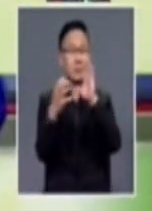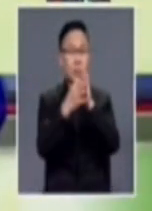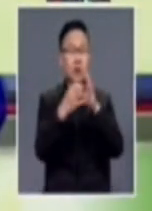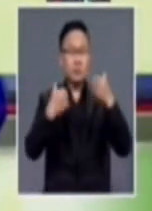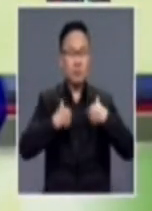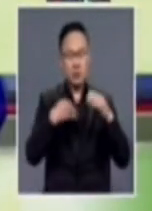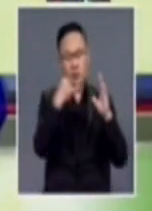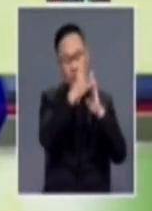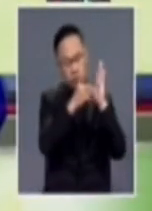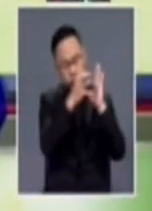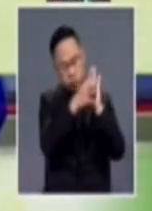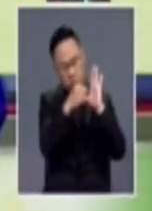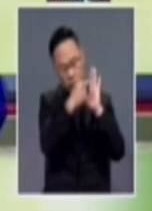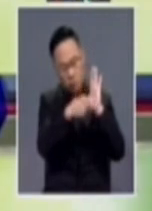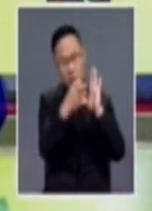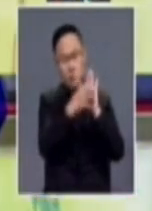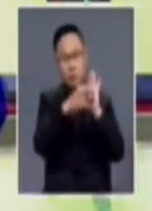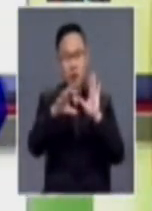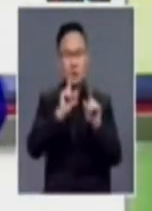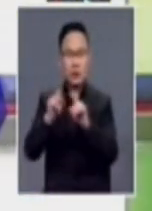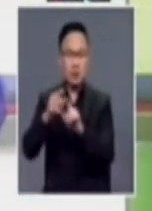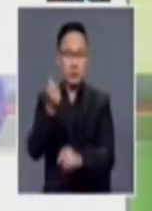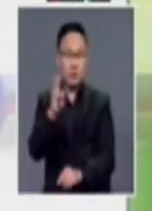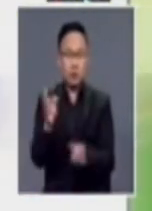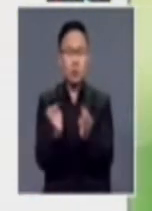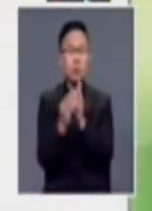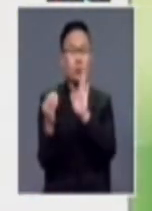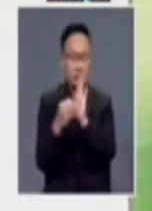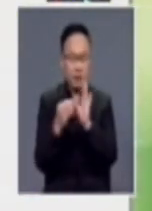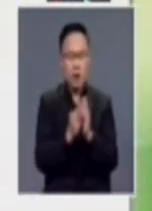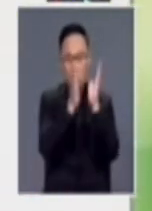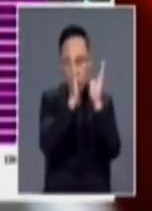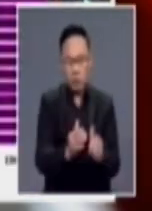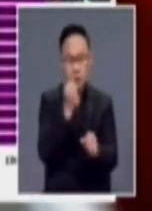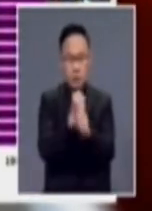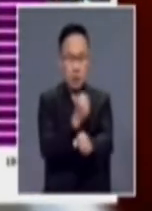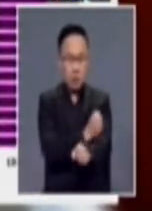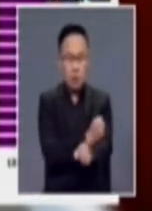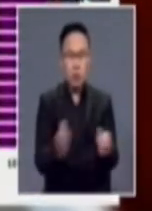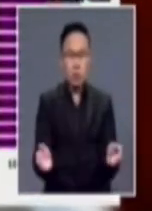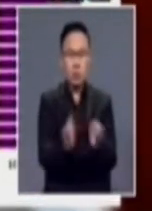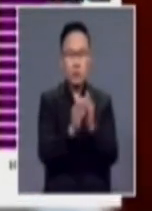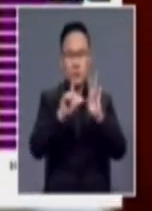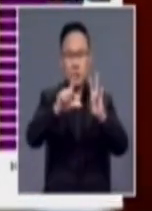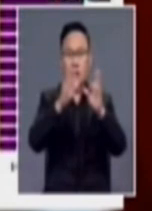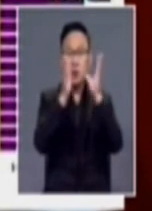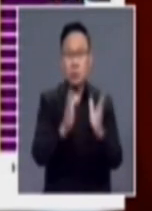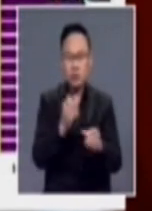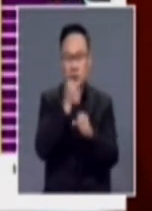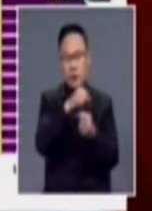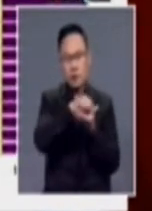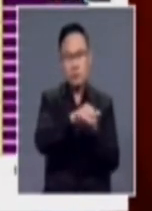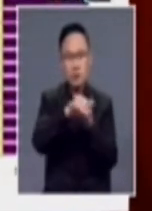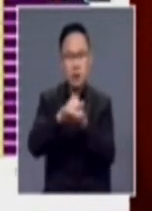ด้วย17จังหวัดรวมทั้งกรุงเทพมหานครประชากรในภาคกลางที่เป็นแรงงานมีจำนวนมากกว่า7ล้านคนส่วนใหญ่อยู่ในภาคบริ